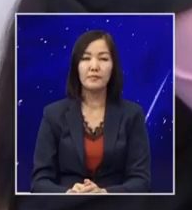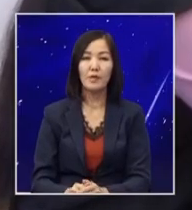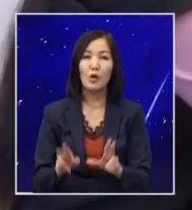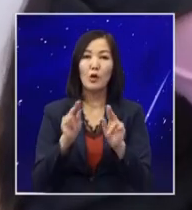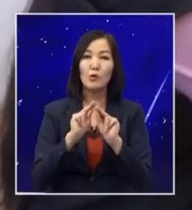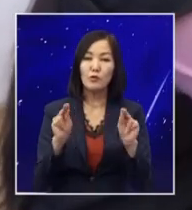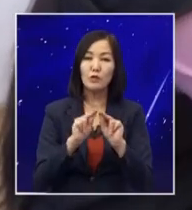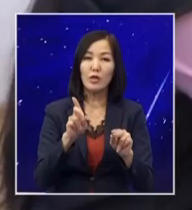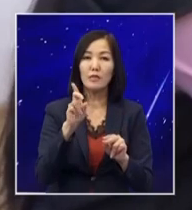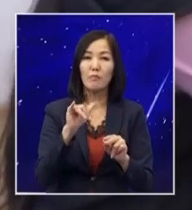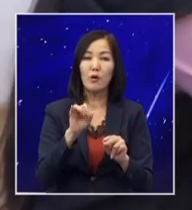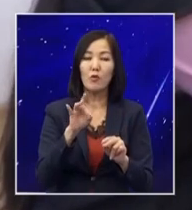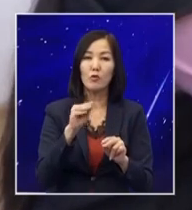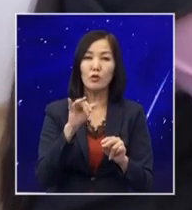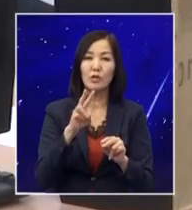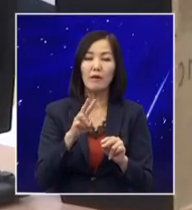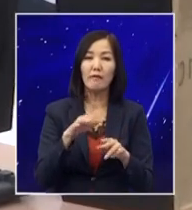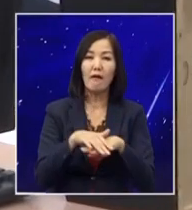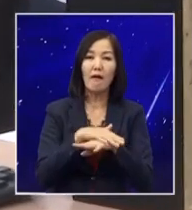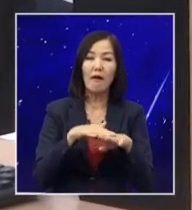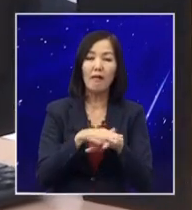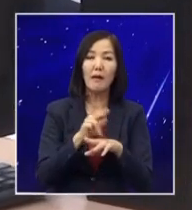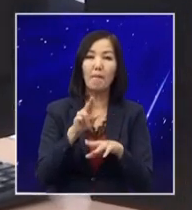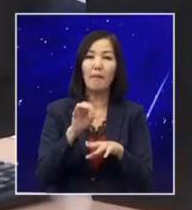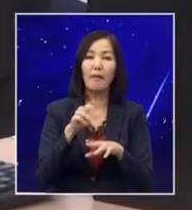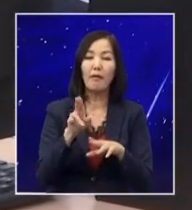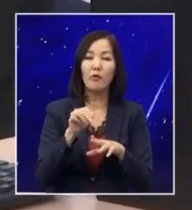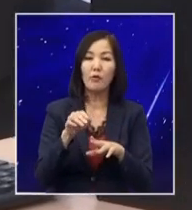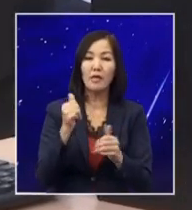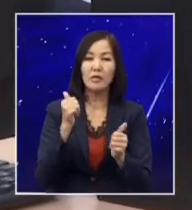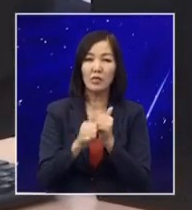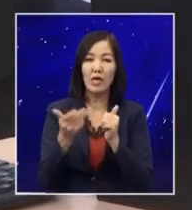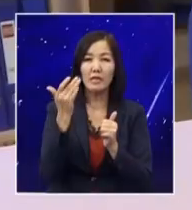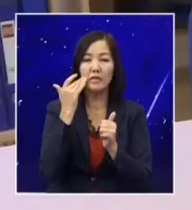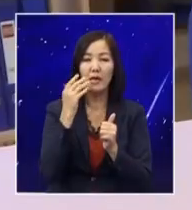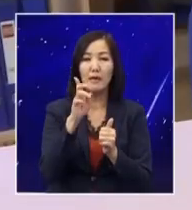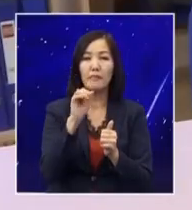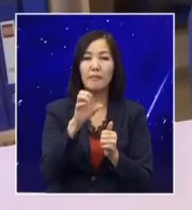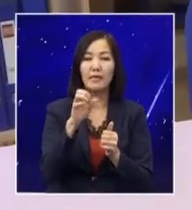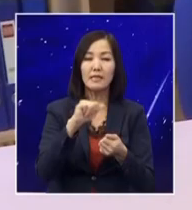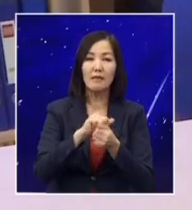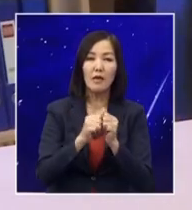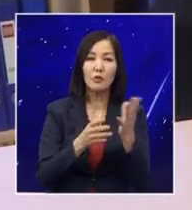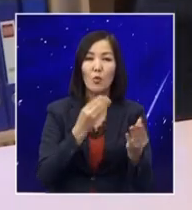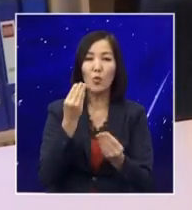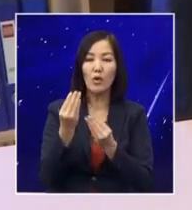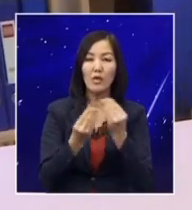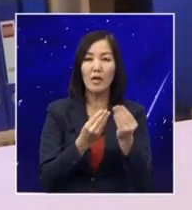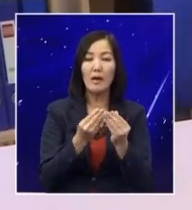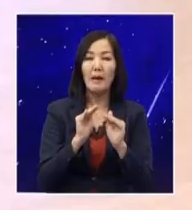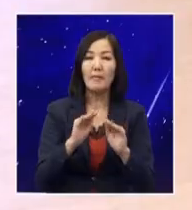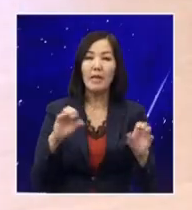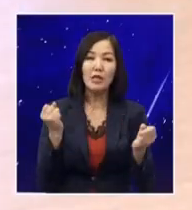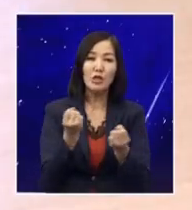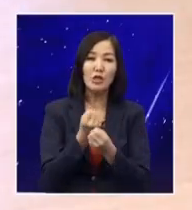Ұстаз Бауыржан сабақ барысында халық педагогикасын жиі пайдаланады. Соның бірі бес тас ойына. Айтуынша, бұл ойын баланы